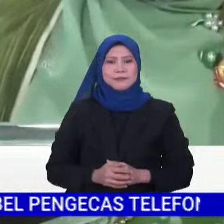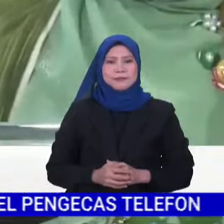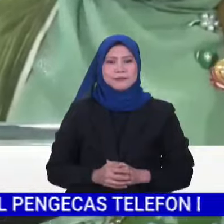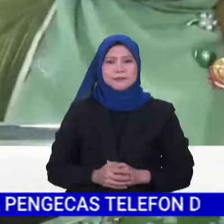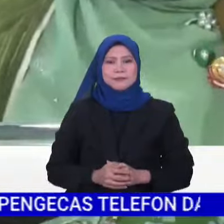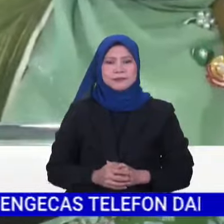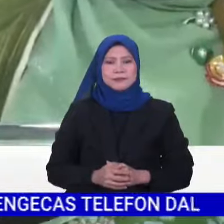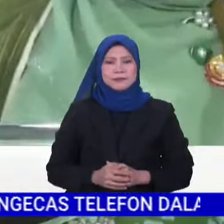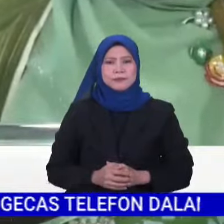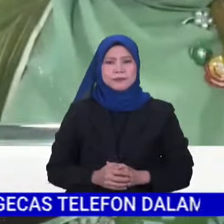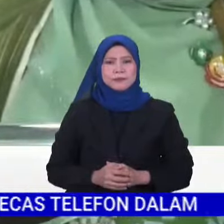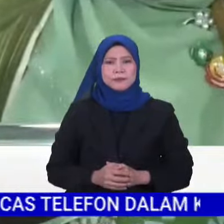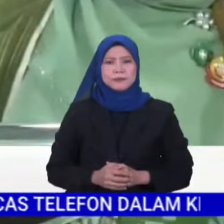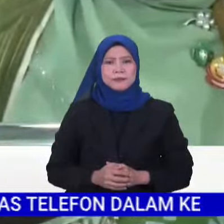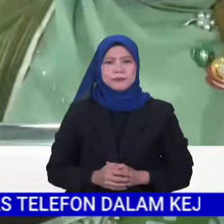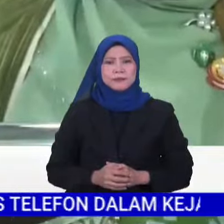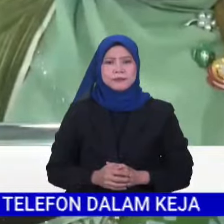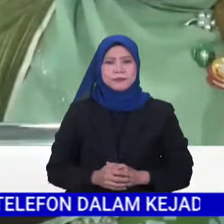khairin